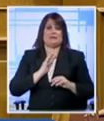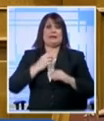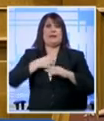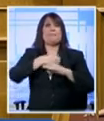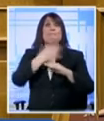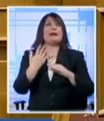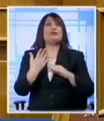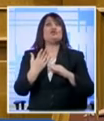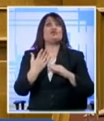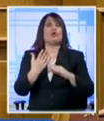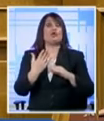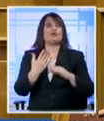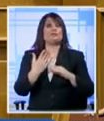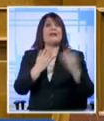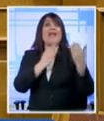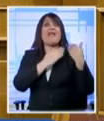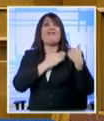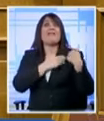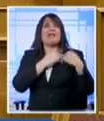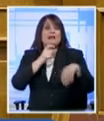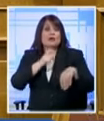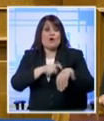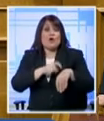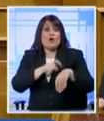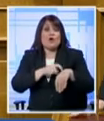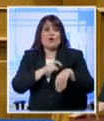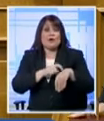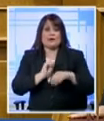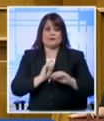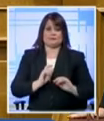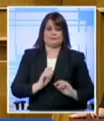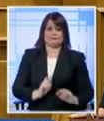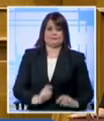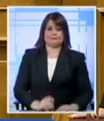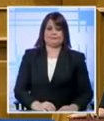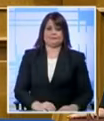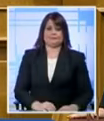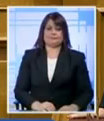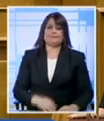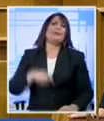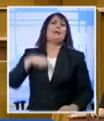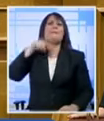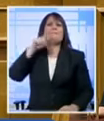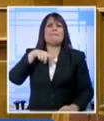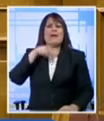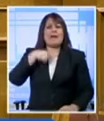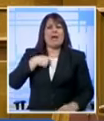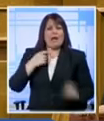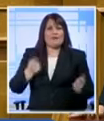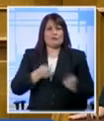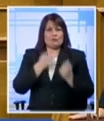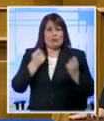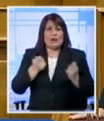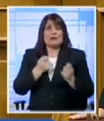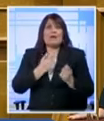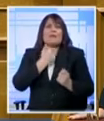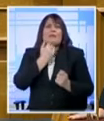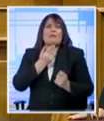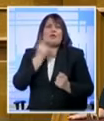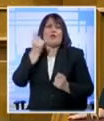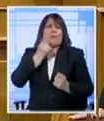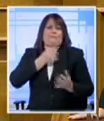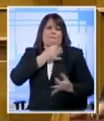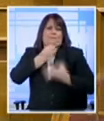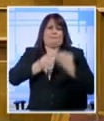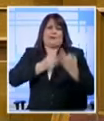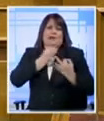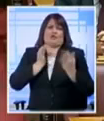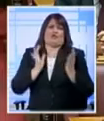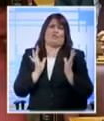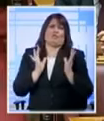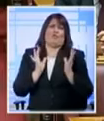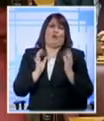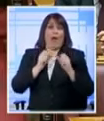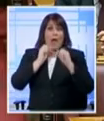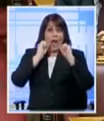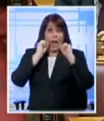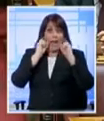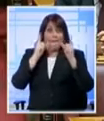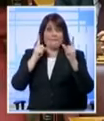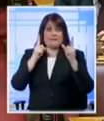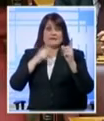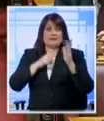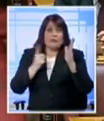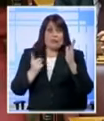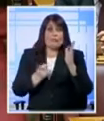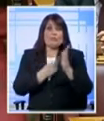Πασόκ. Κυρίες και κύριοι συνάδελφοι, αυτό το οποίο συνέβη τις τελευταίες μέρες είναι απερίγραπτο. Είναι